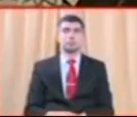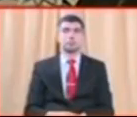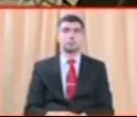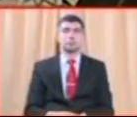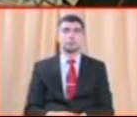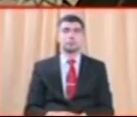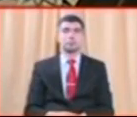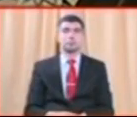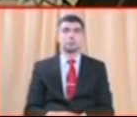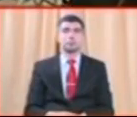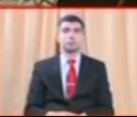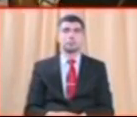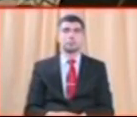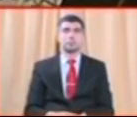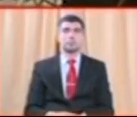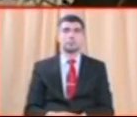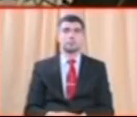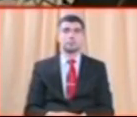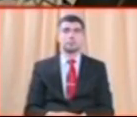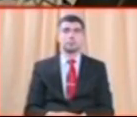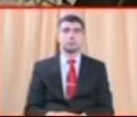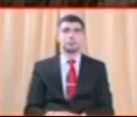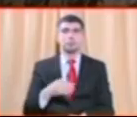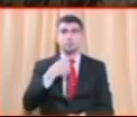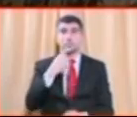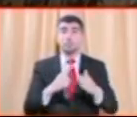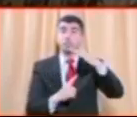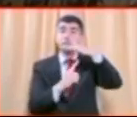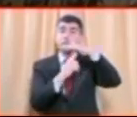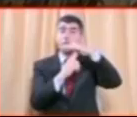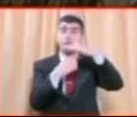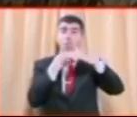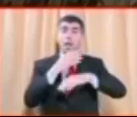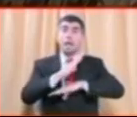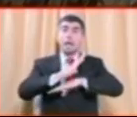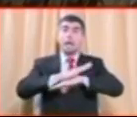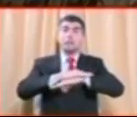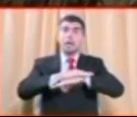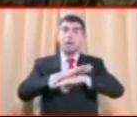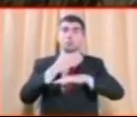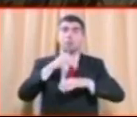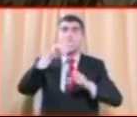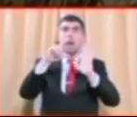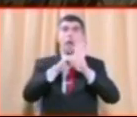سيد الرئيس، عفوا في إطار نقطة نظام واحتراما للنظام الداخلي،